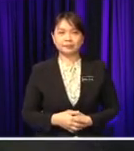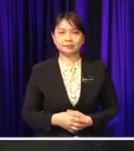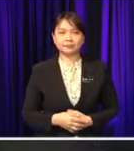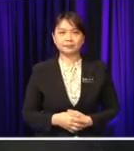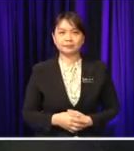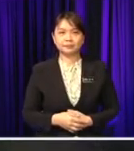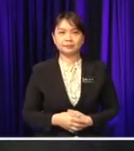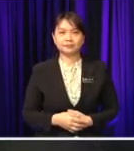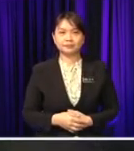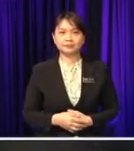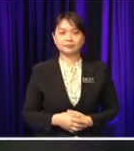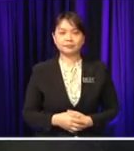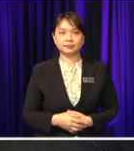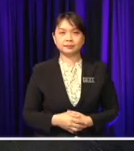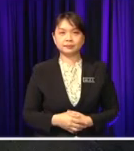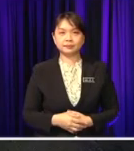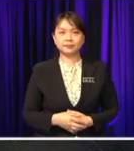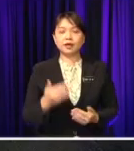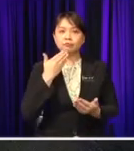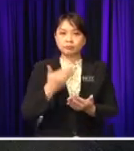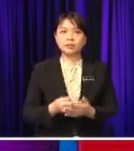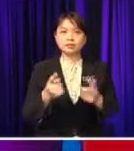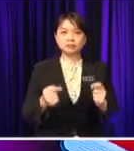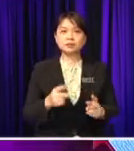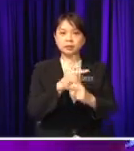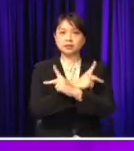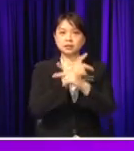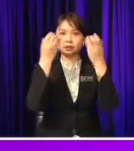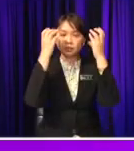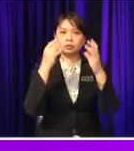7 terima kasih